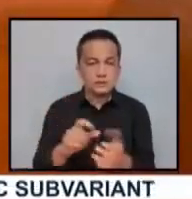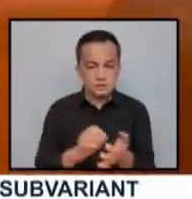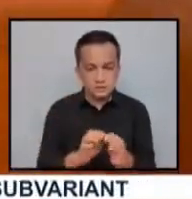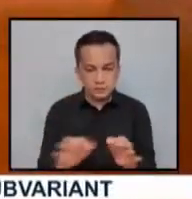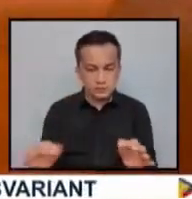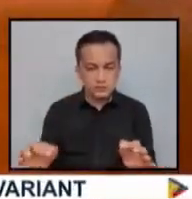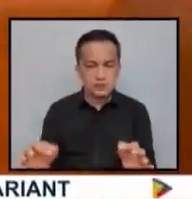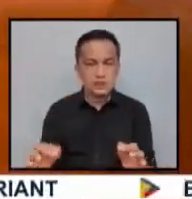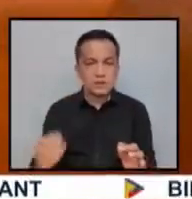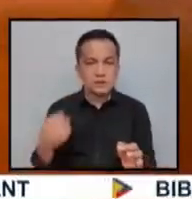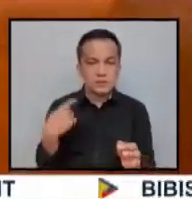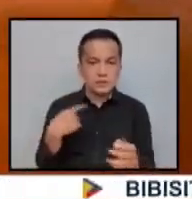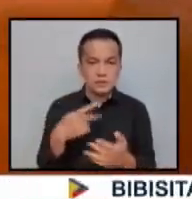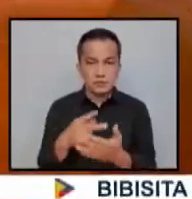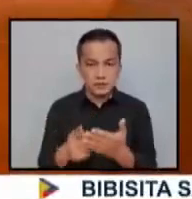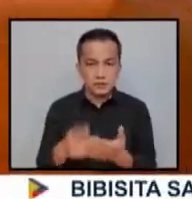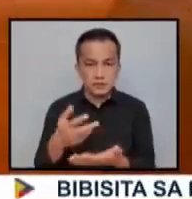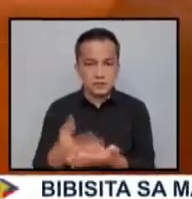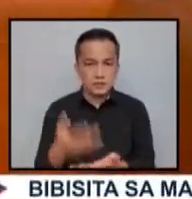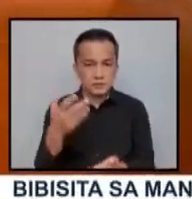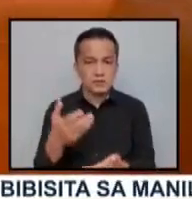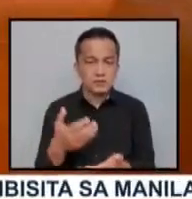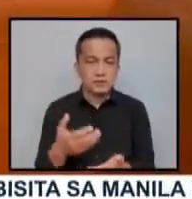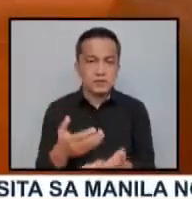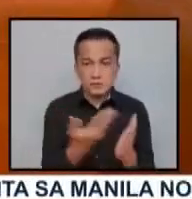parte ng kayamanan o paari-arian